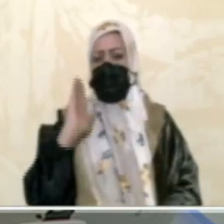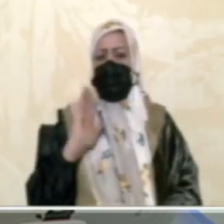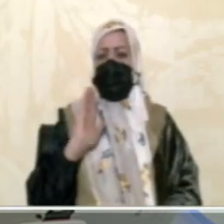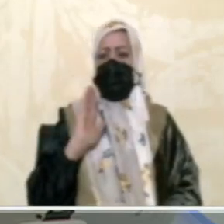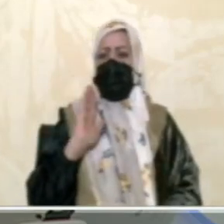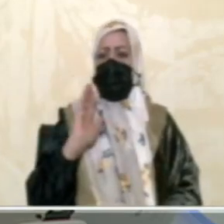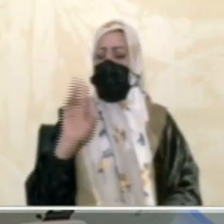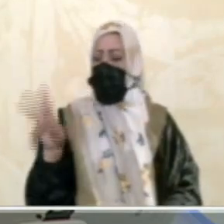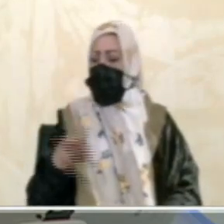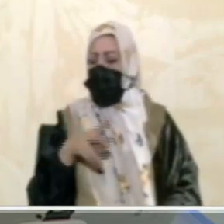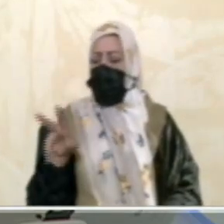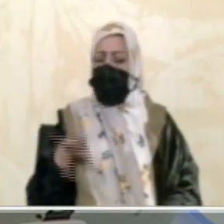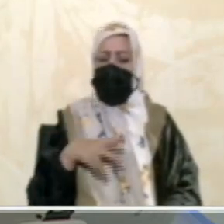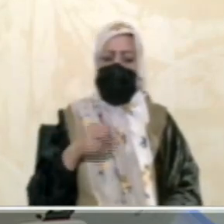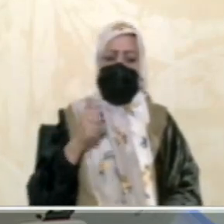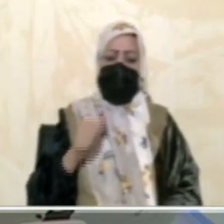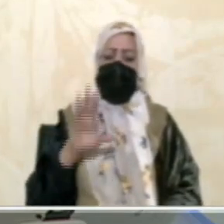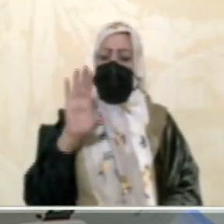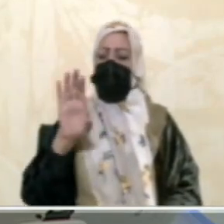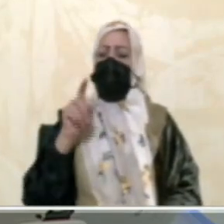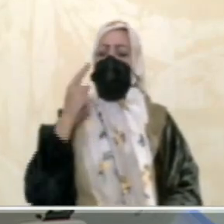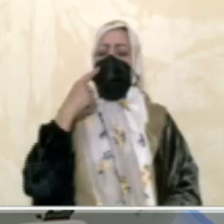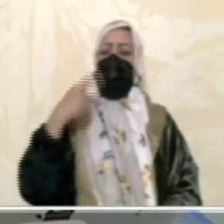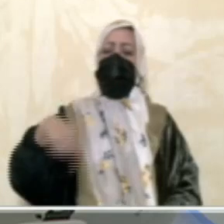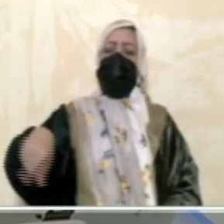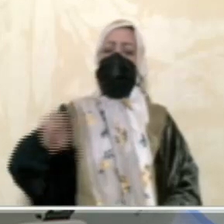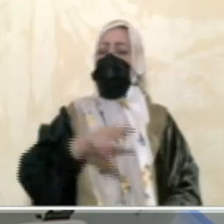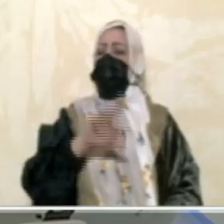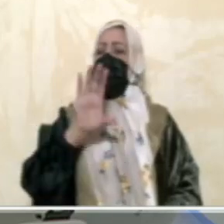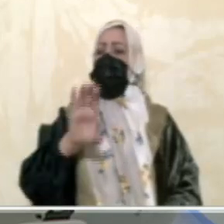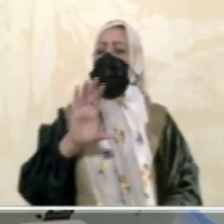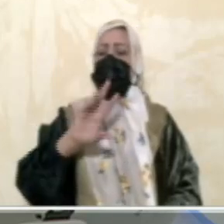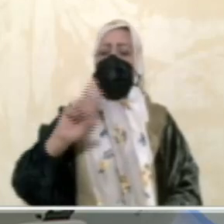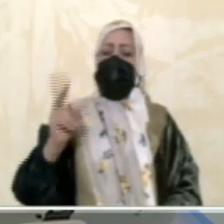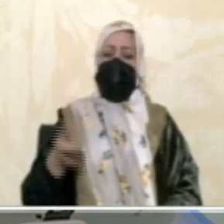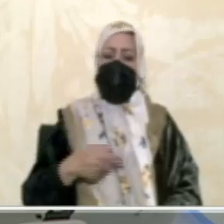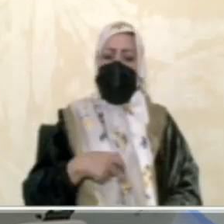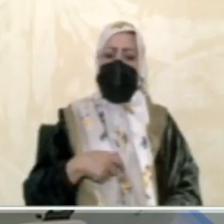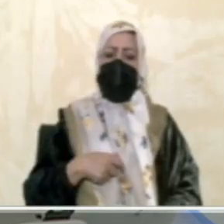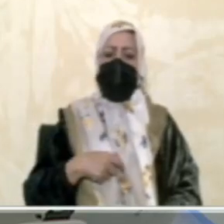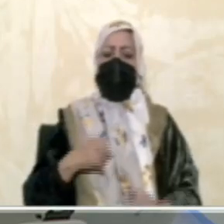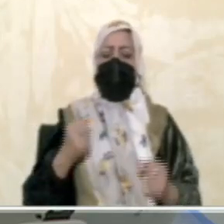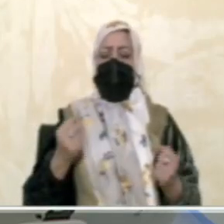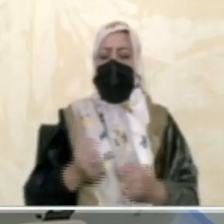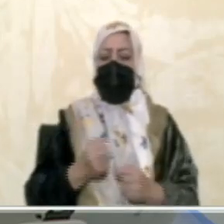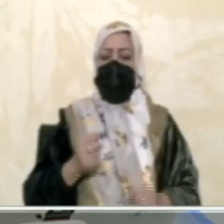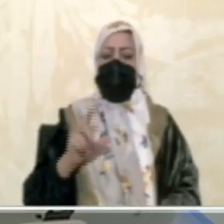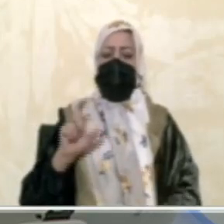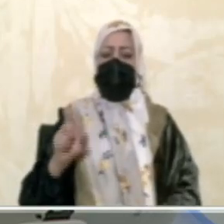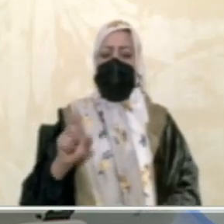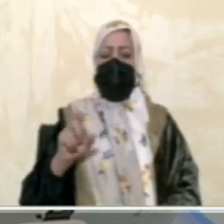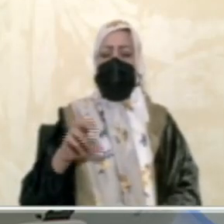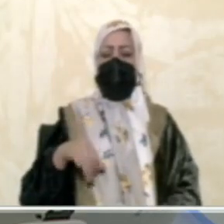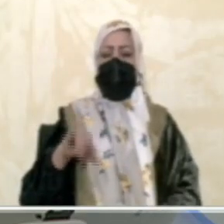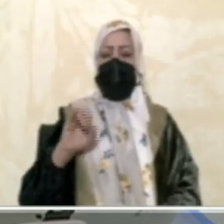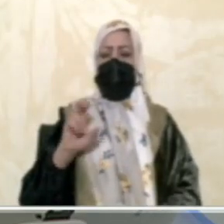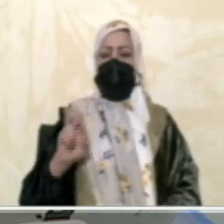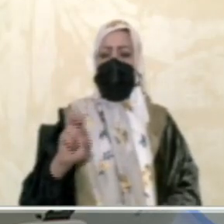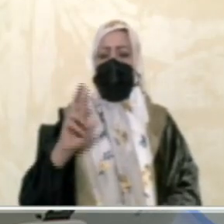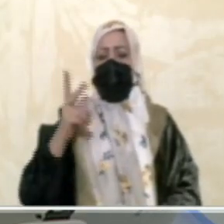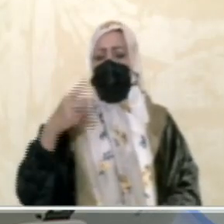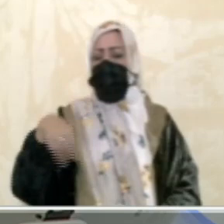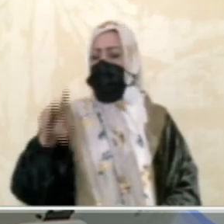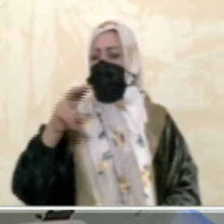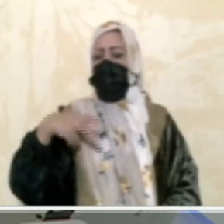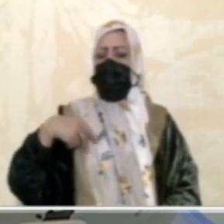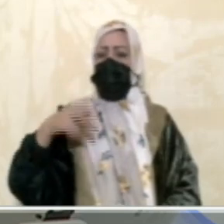كتاب في الفقه المقارن خذ كتاب بدايه المجتهد لابني رشد اقرا كتاب الاستذكار لابني عبد البر اقرا كتب الطحاوي